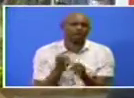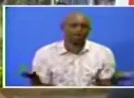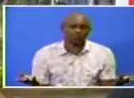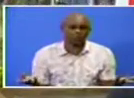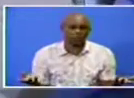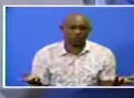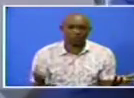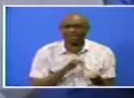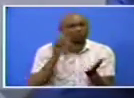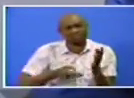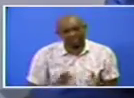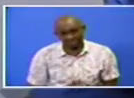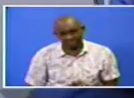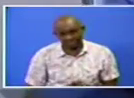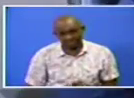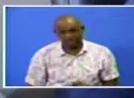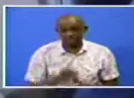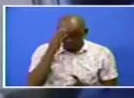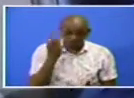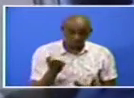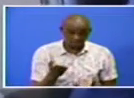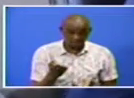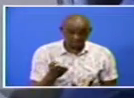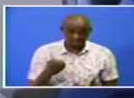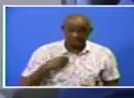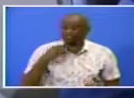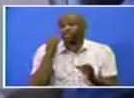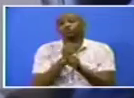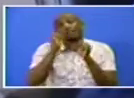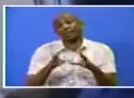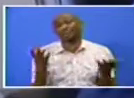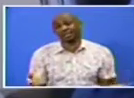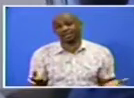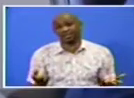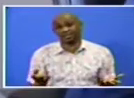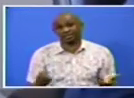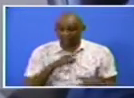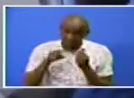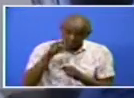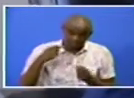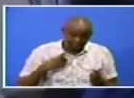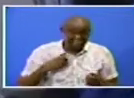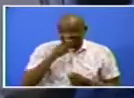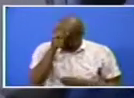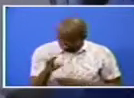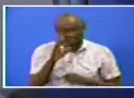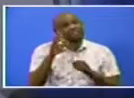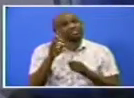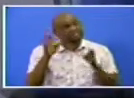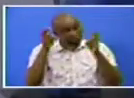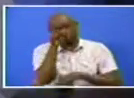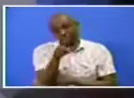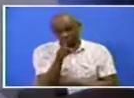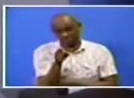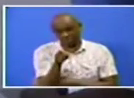Now what is that? We look at the procurement law, there isn't much we can do to hold unless there are very serious issues arising out